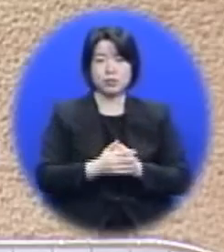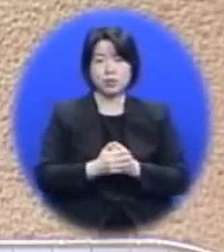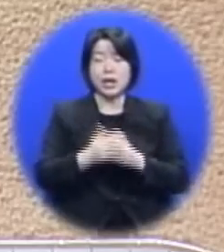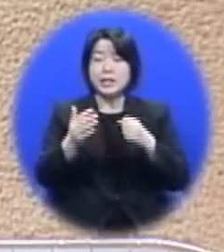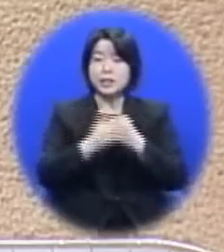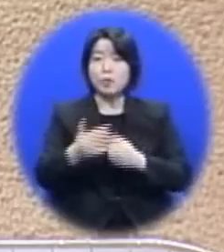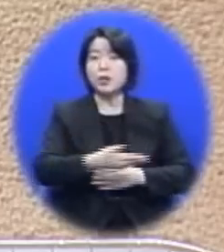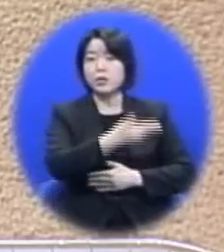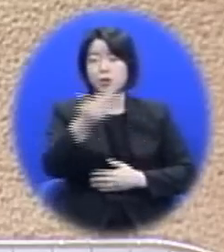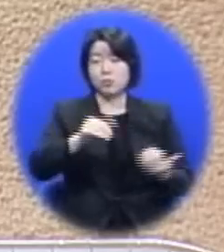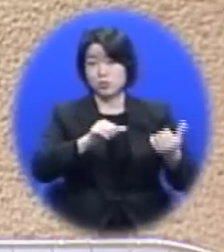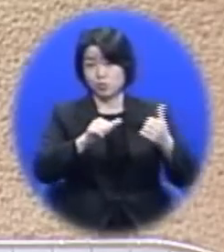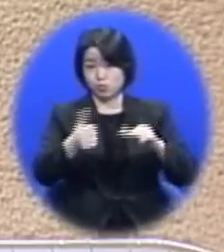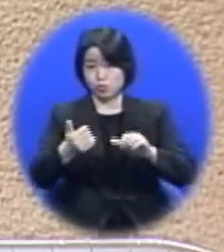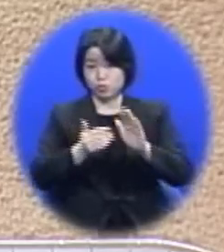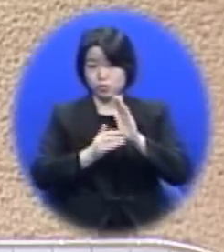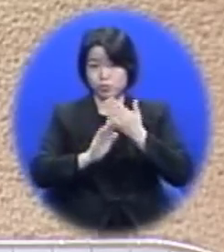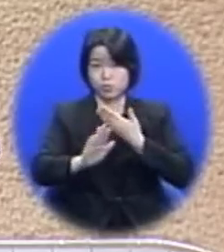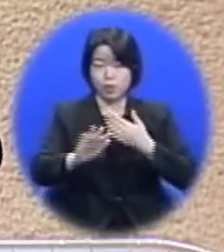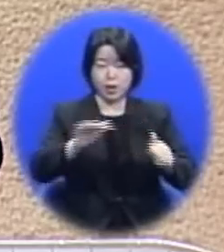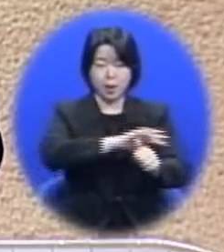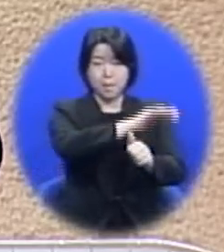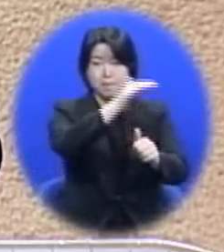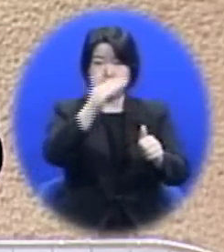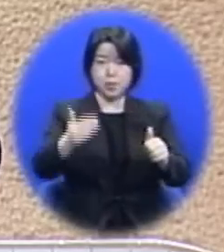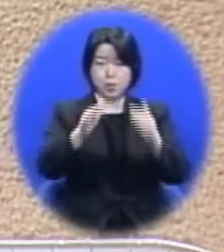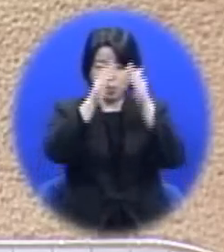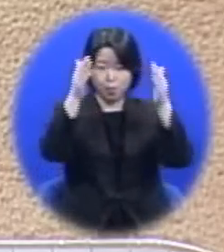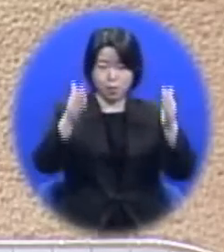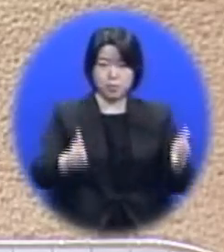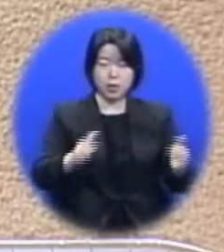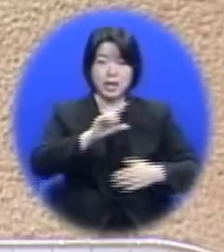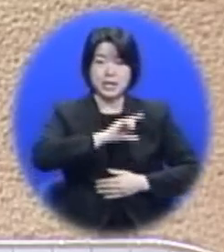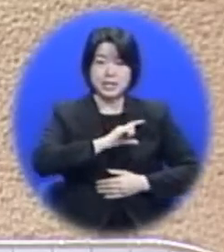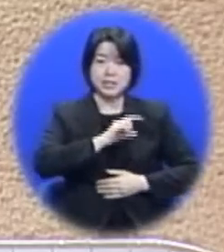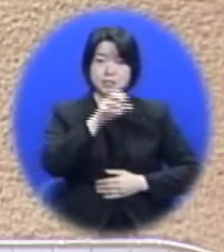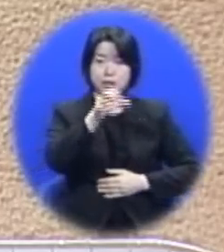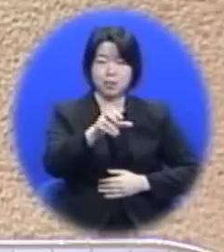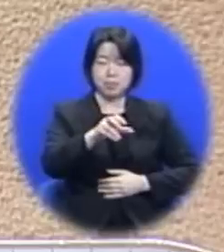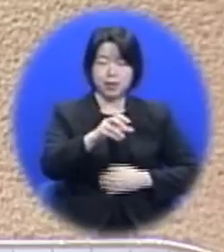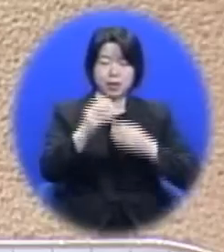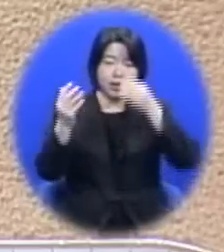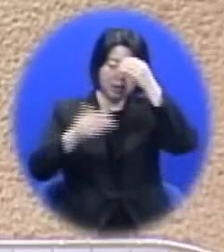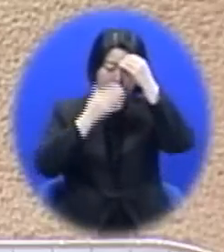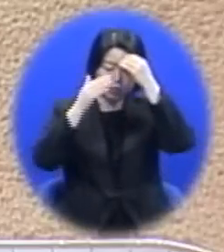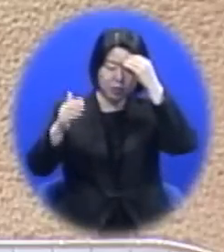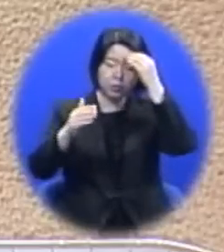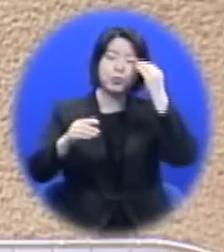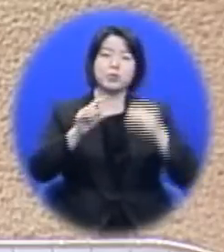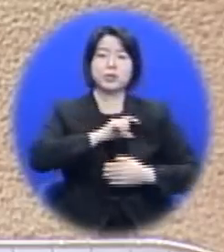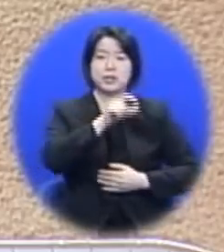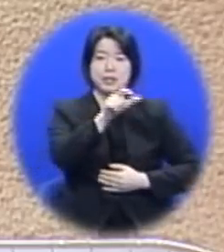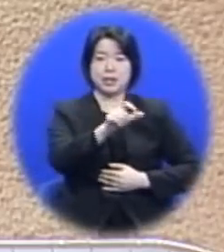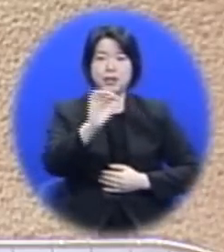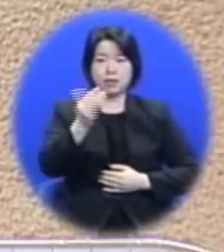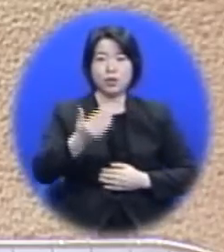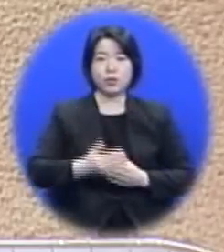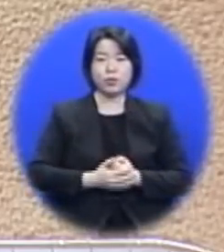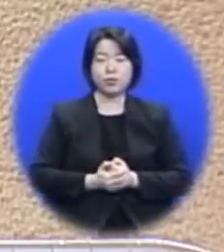그래서 여러분이 죽으면 여러분의 무덤 묘비에 여러분의 이름 앞에 성도라고 이렇게 쓰여지는 것입니다.